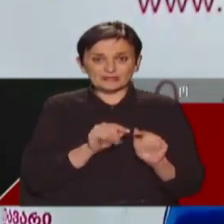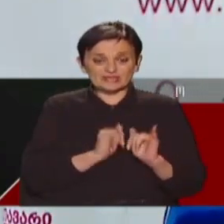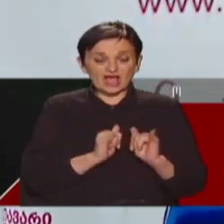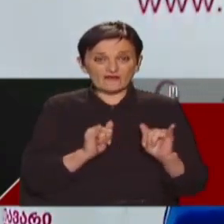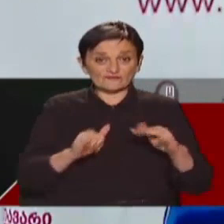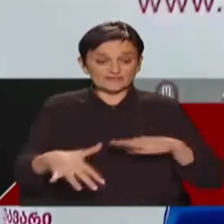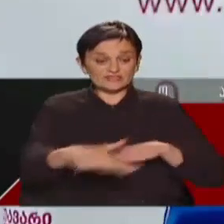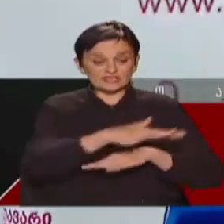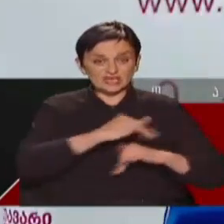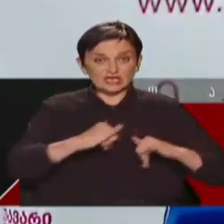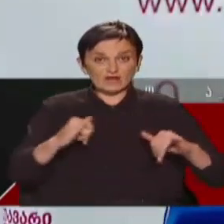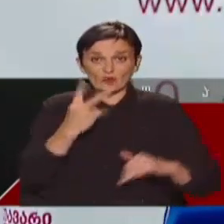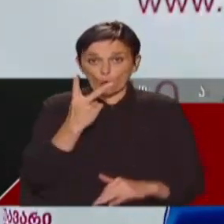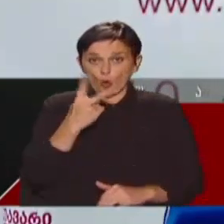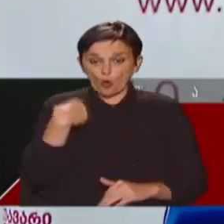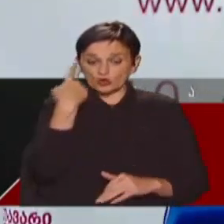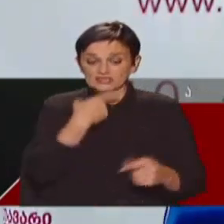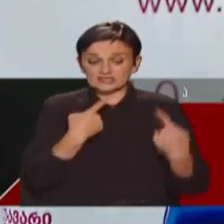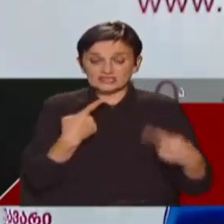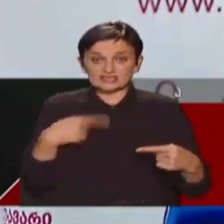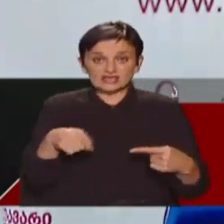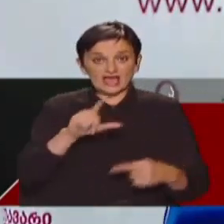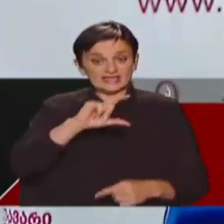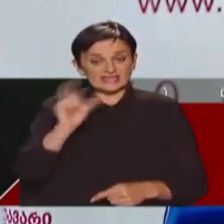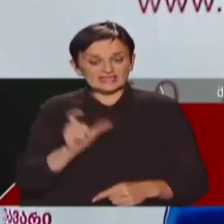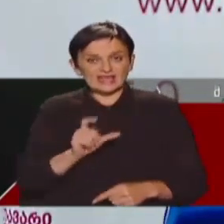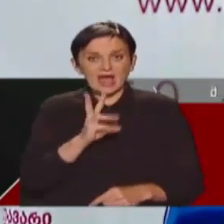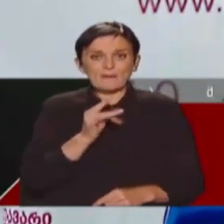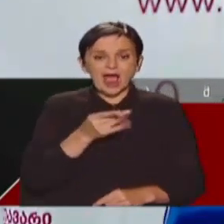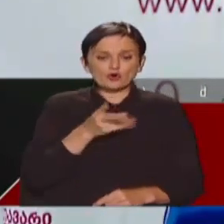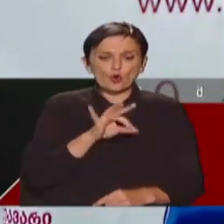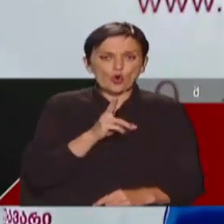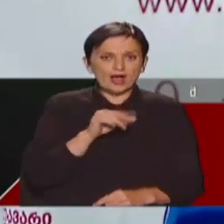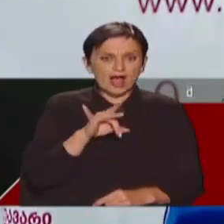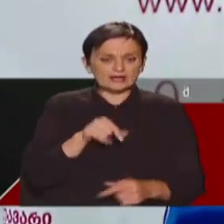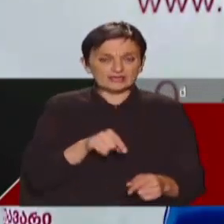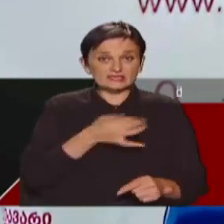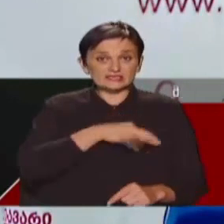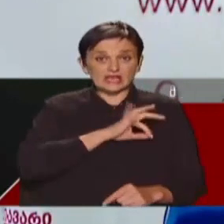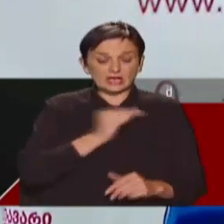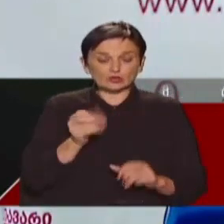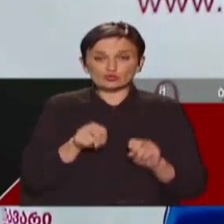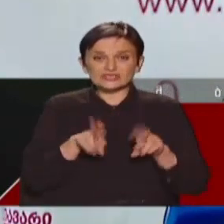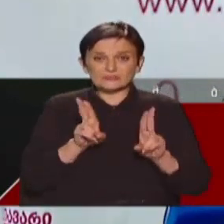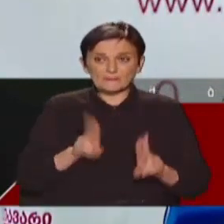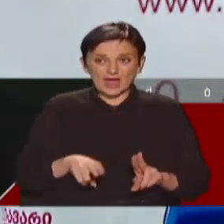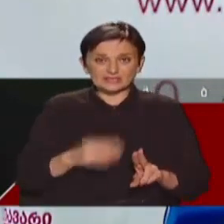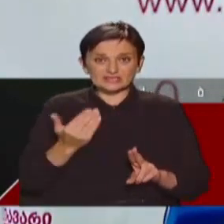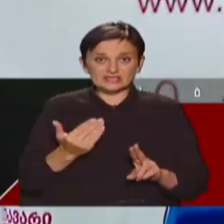გავრცელების არეალი გაფართოვდა. Ორ სახეობაზეა საუბარი, ეს არის იტალიური და მაროკოული კალია და სააგენტო